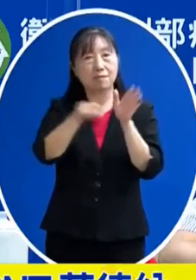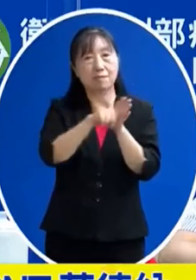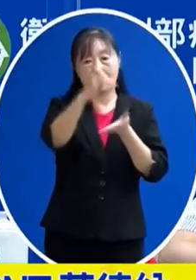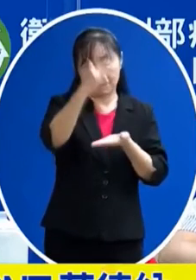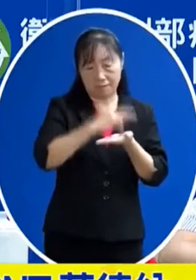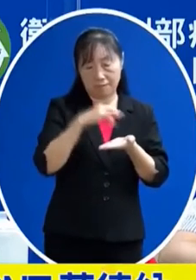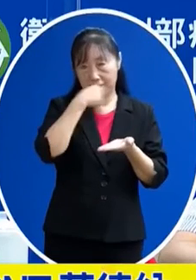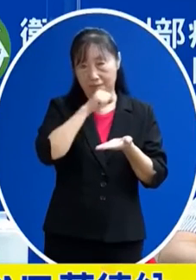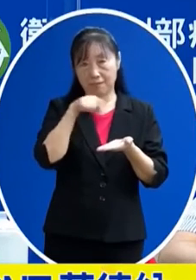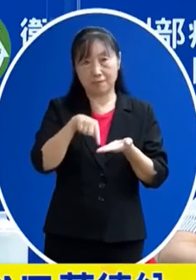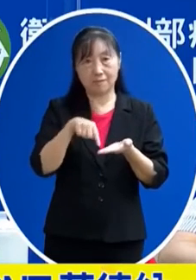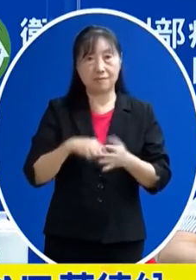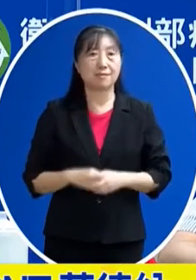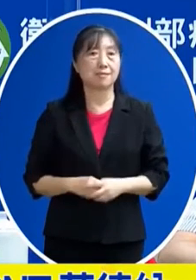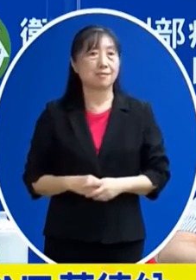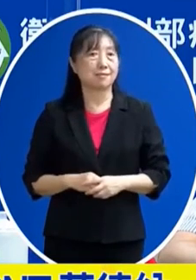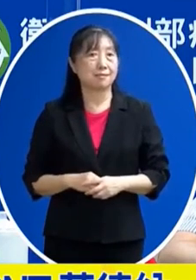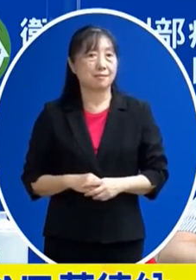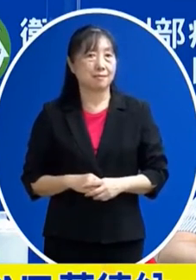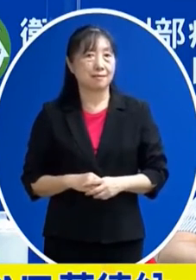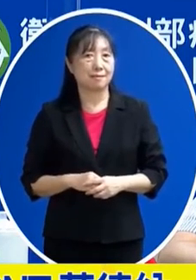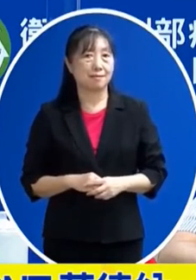哈。